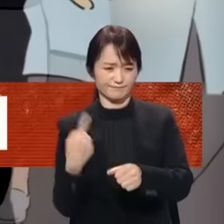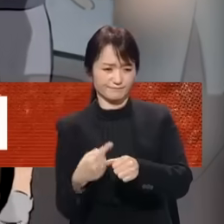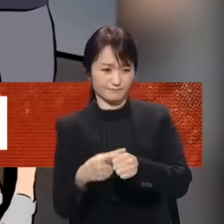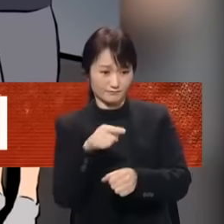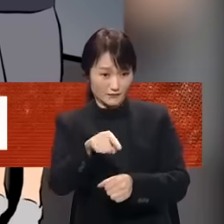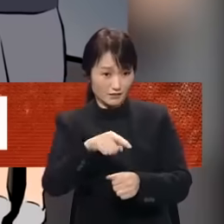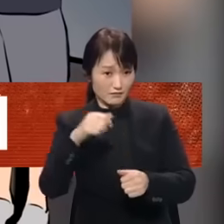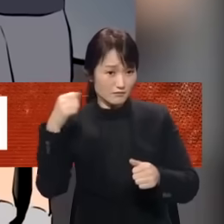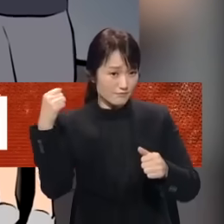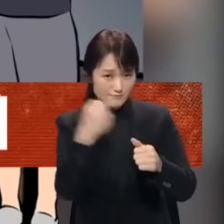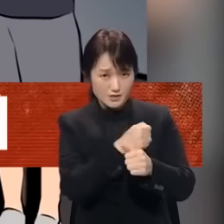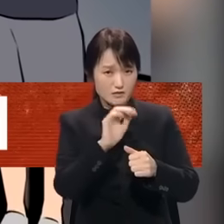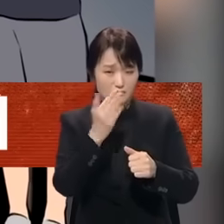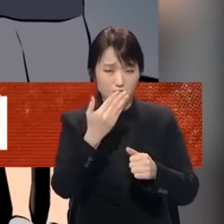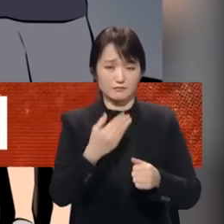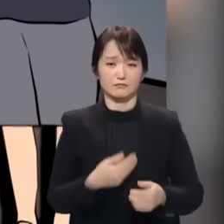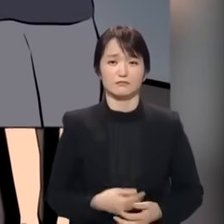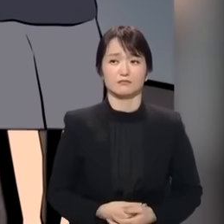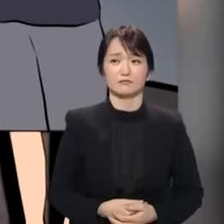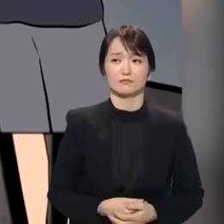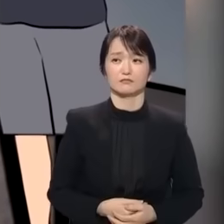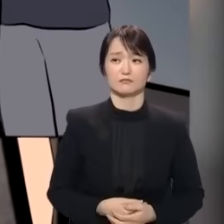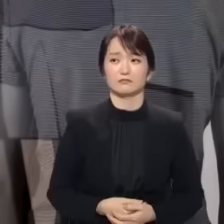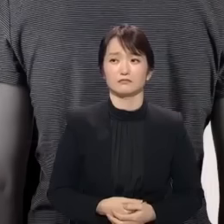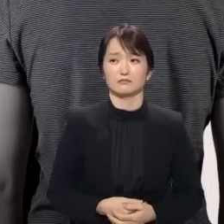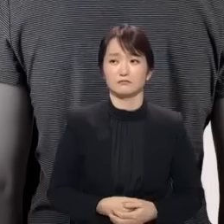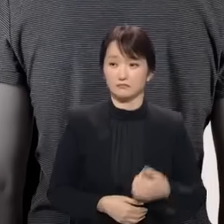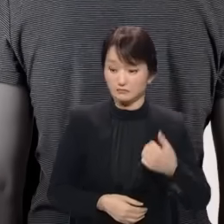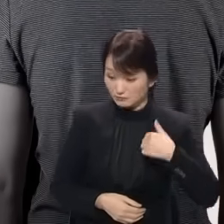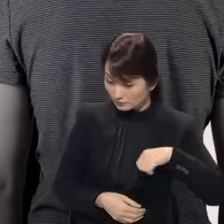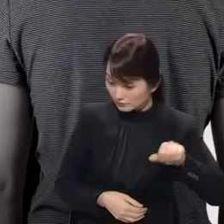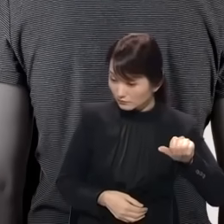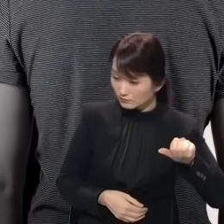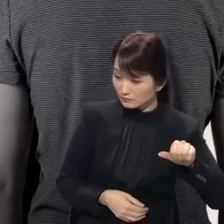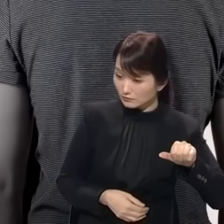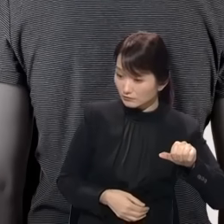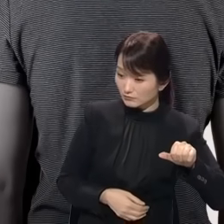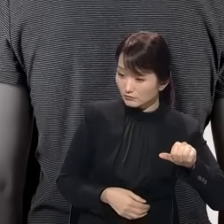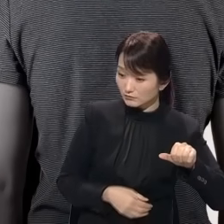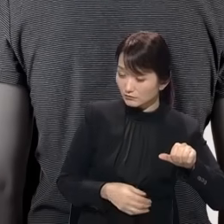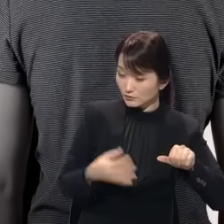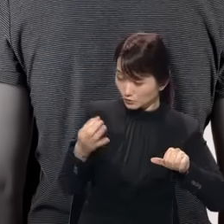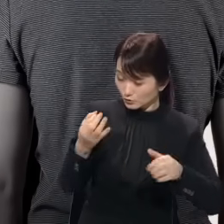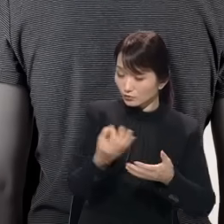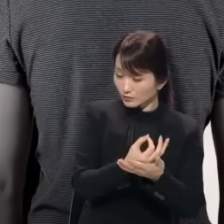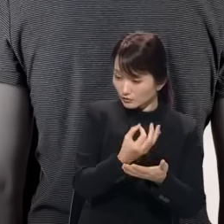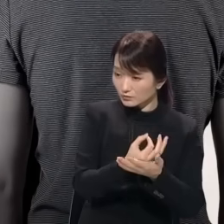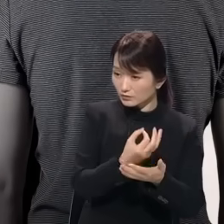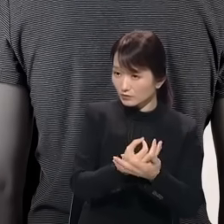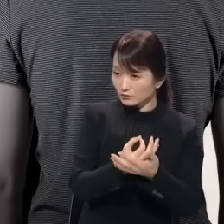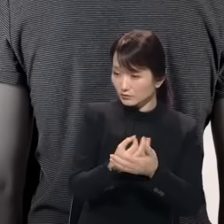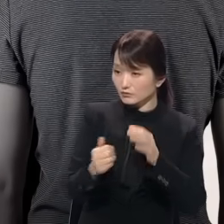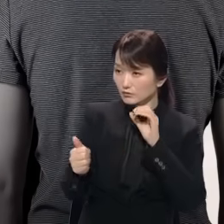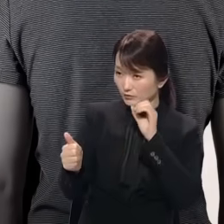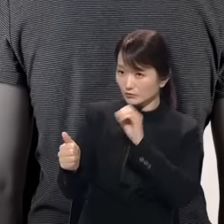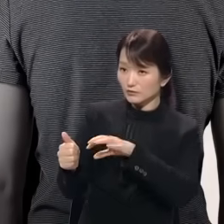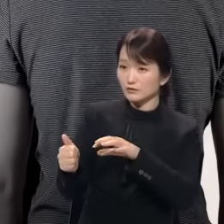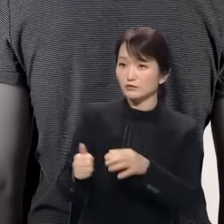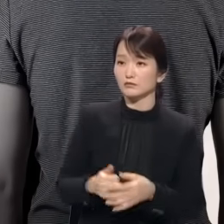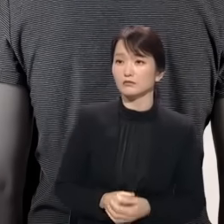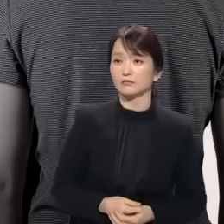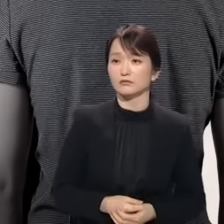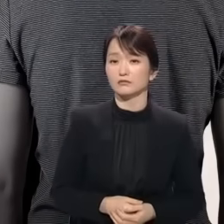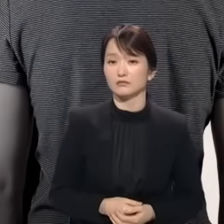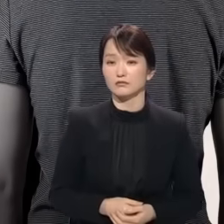좀 맞아야겠다 식으로 얘기를 했답니다 근데 아들들이 아 그럼 우리 돈 좀 벌겠네 이런 식으로 이제 응수를 한 거죠 그때 한다는